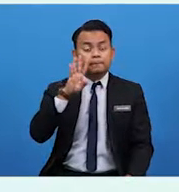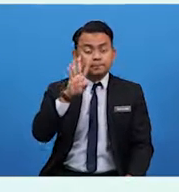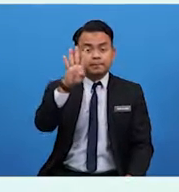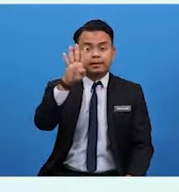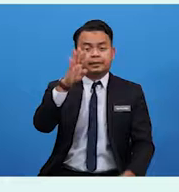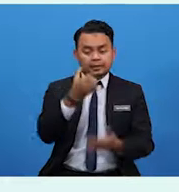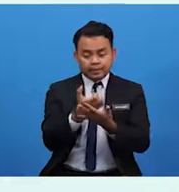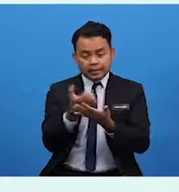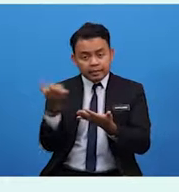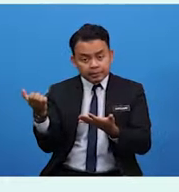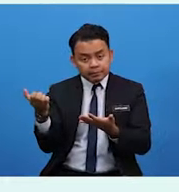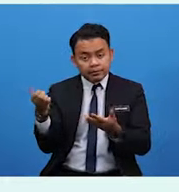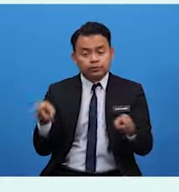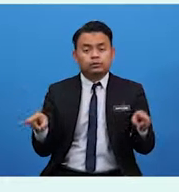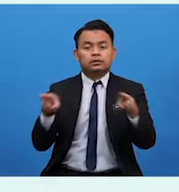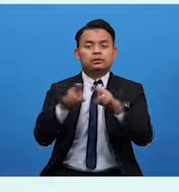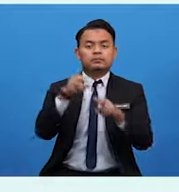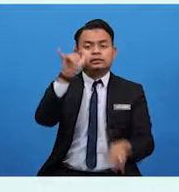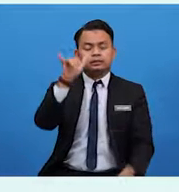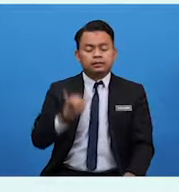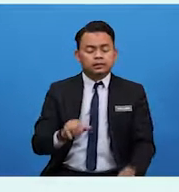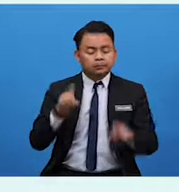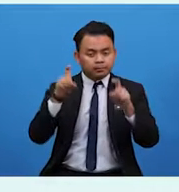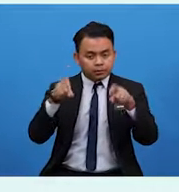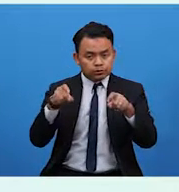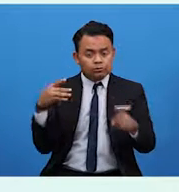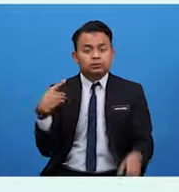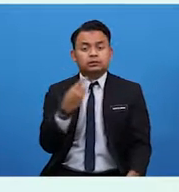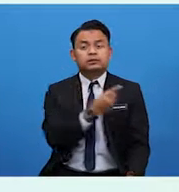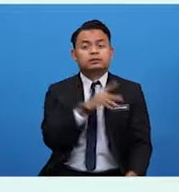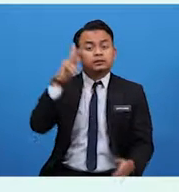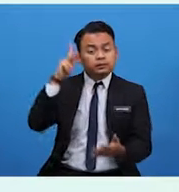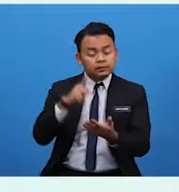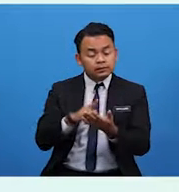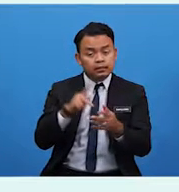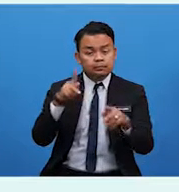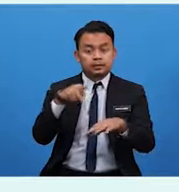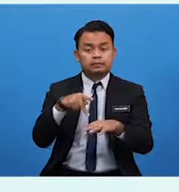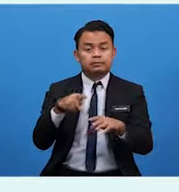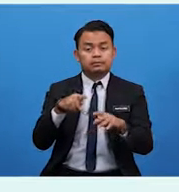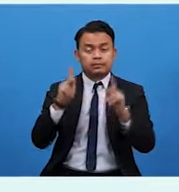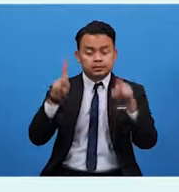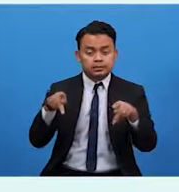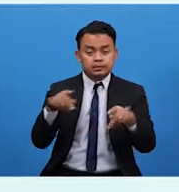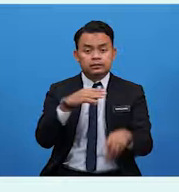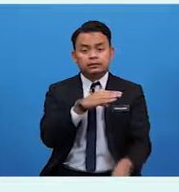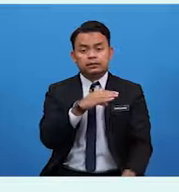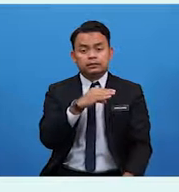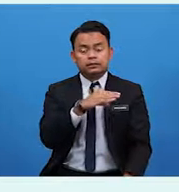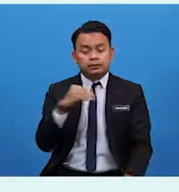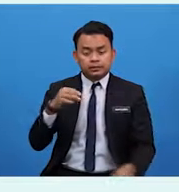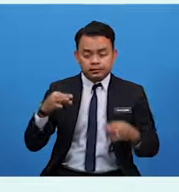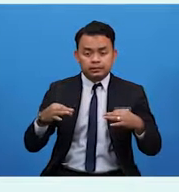perlu kita kenal pasti dan boleh menjelaskan dengan tepat. Okay, elemen pertama